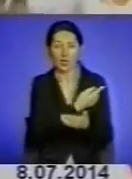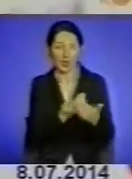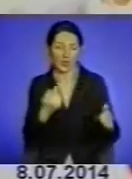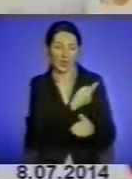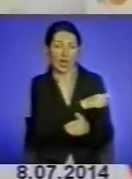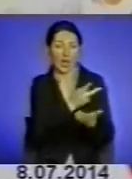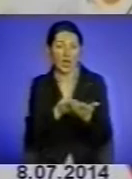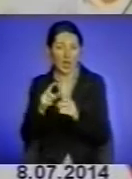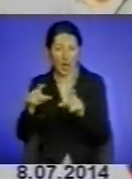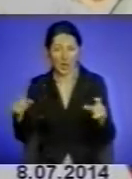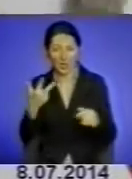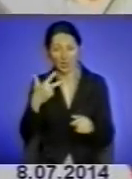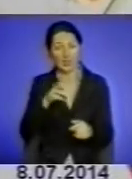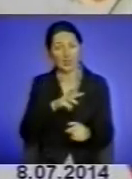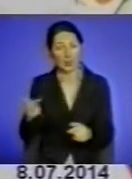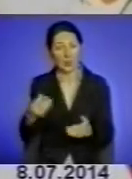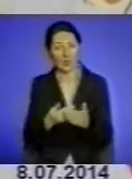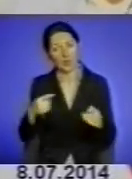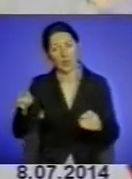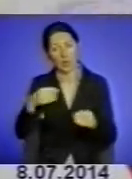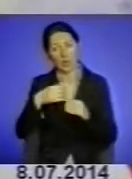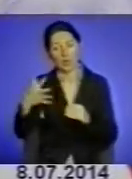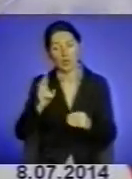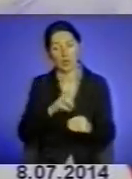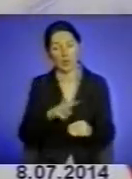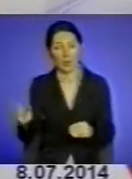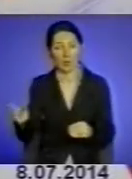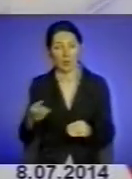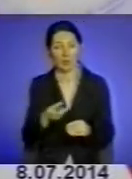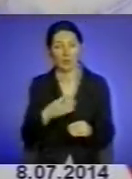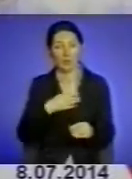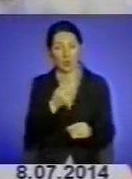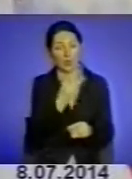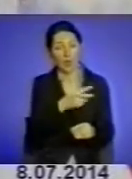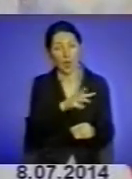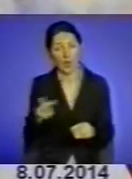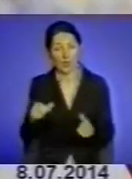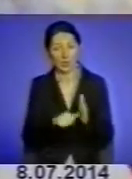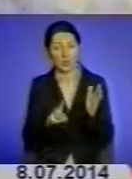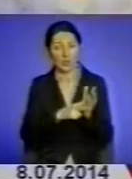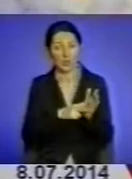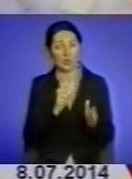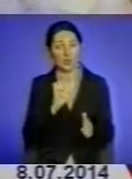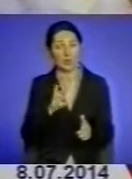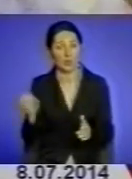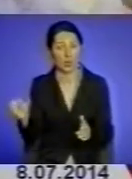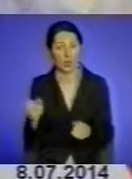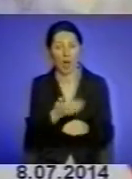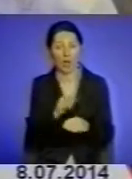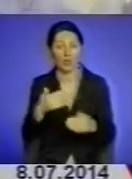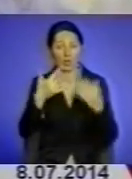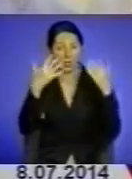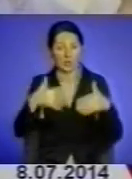30 метрів, від таких вод 15 метрів. От там в мене між кіоском 2 метри 67 сантиметрів, а між забором в